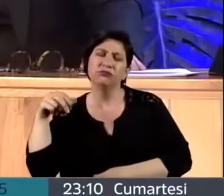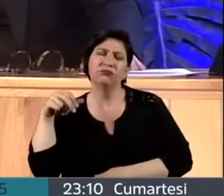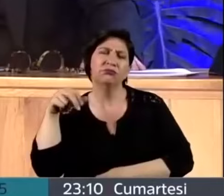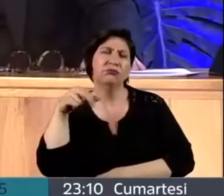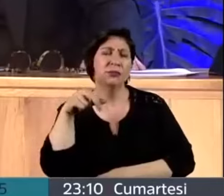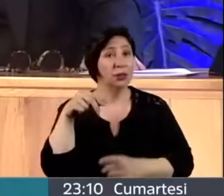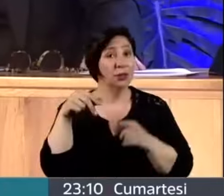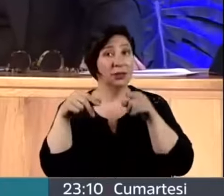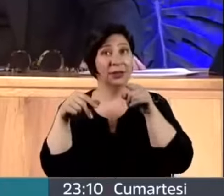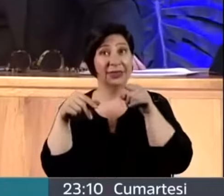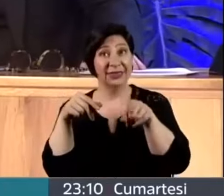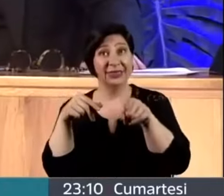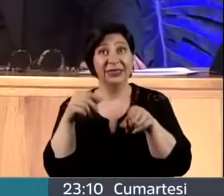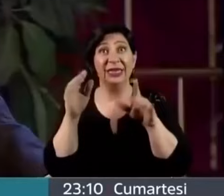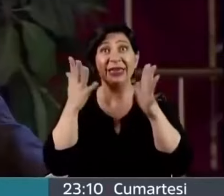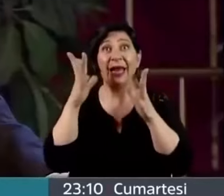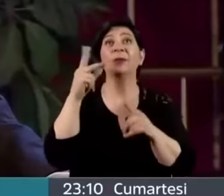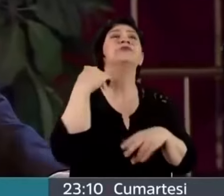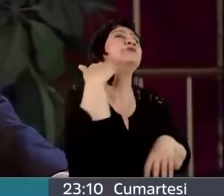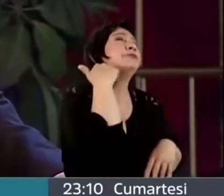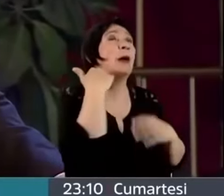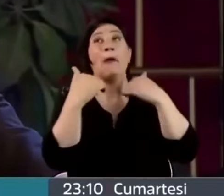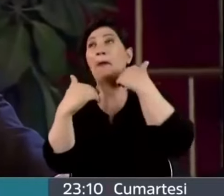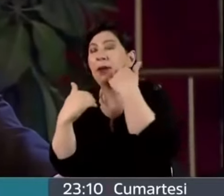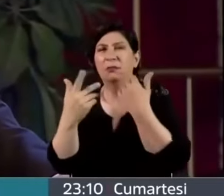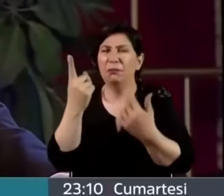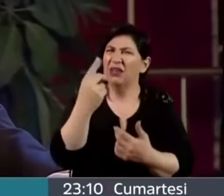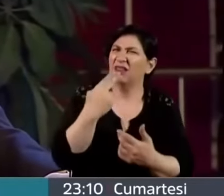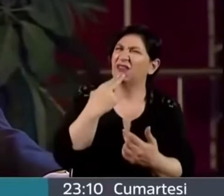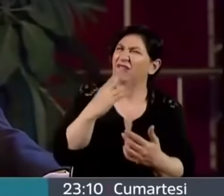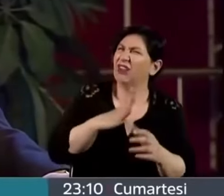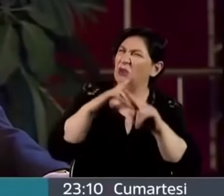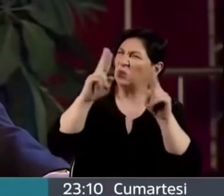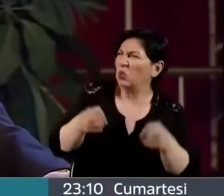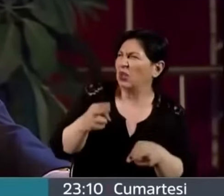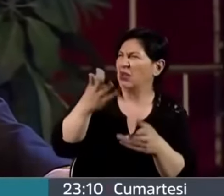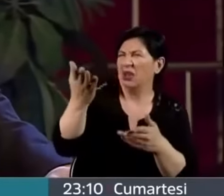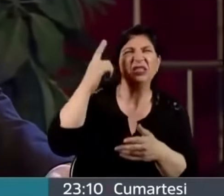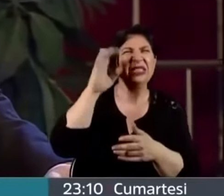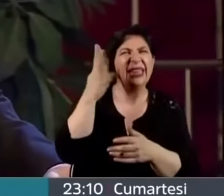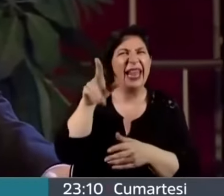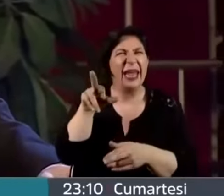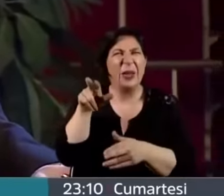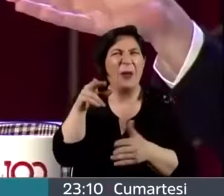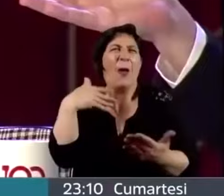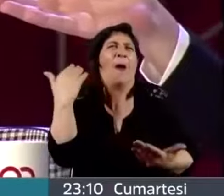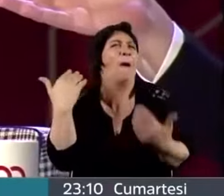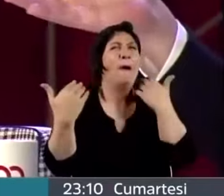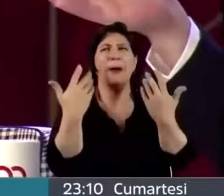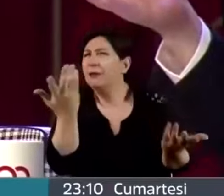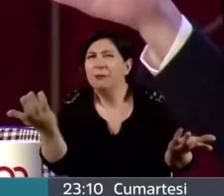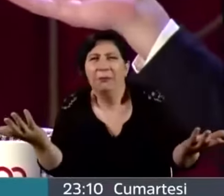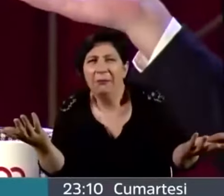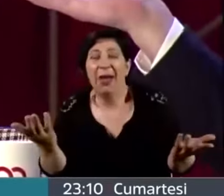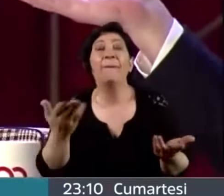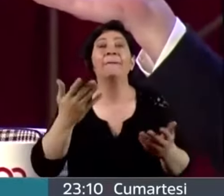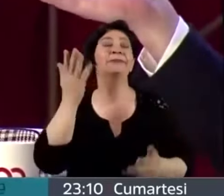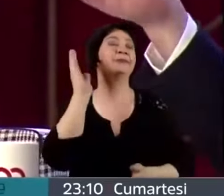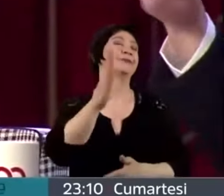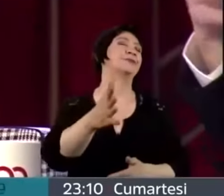Baktım böyle siz deli gibi poz veriyorsunuz. Dedim bir kadın var dükkanın önünde, çıldırmış herhalde dedim. Hakikaten yani